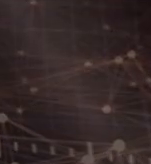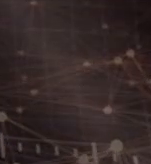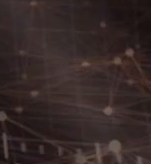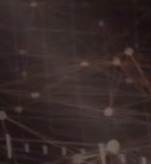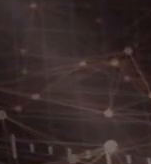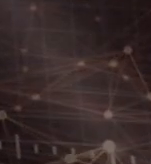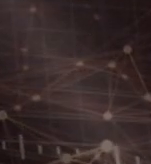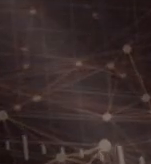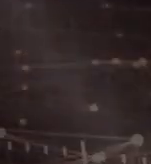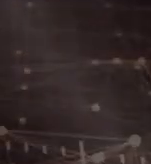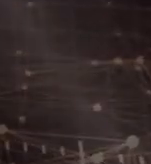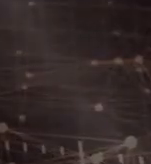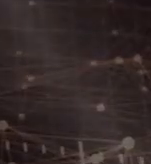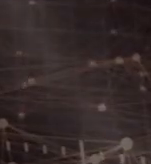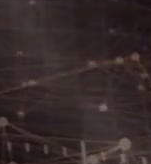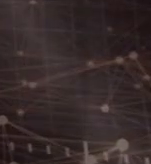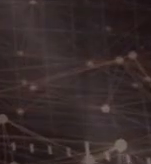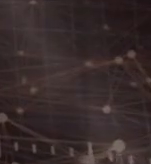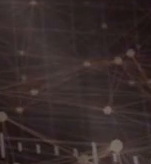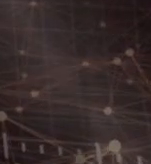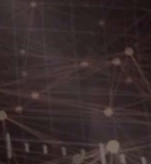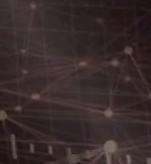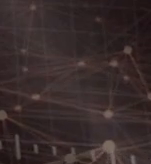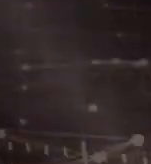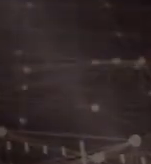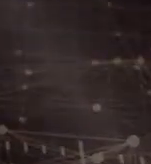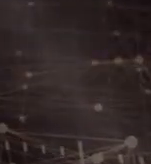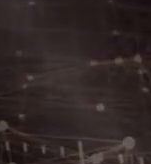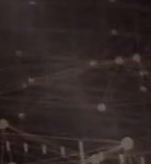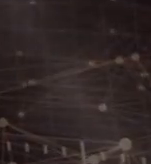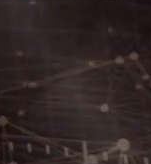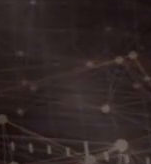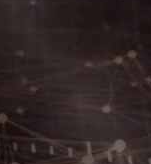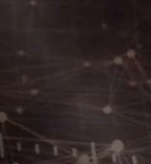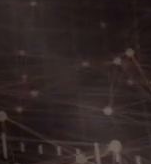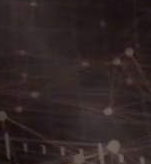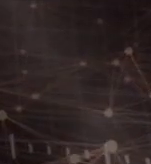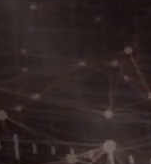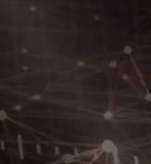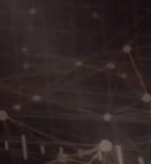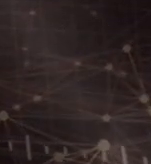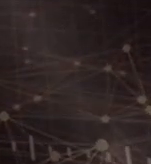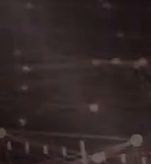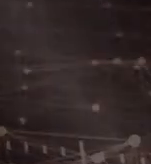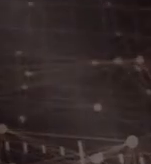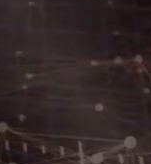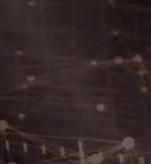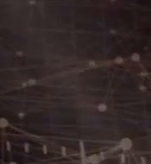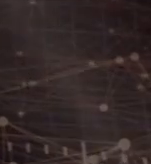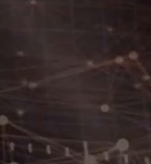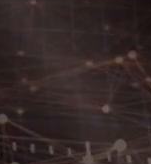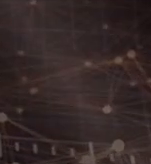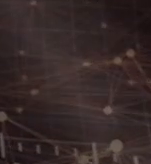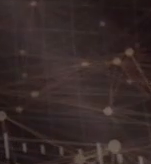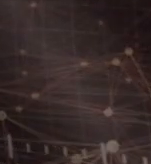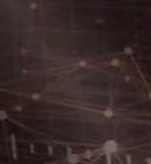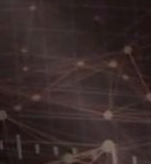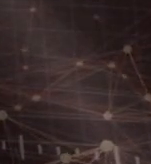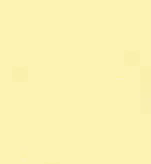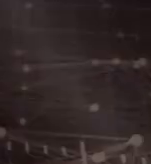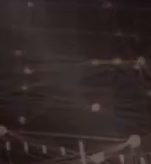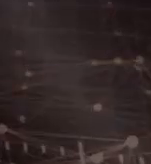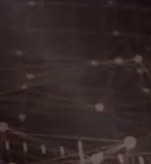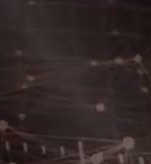ng lighter ang kanyang kamay at siya'y pinagtatadyakan. May mga kasama siyang Pinay at kinukulong din dahil nagtatangkang